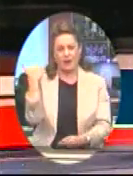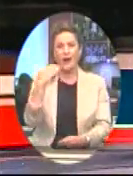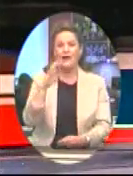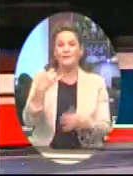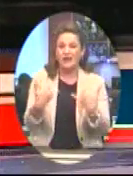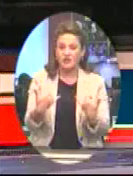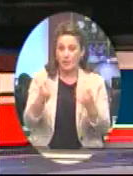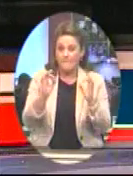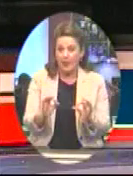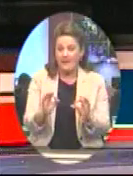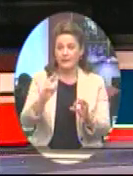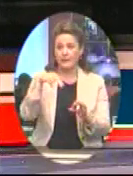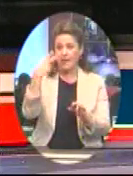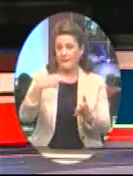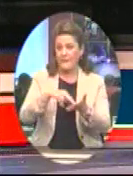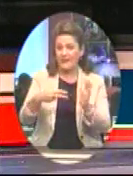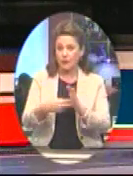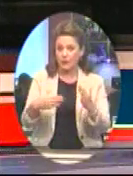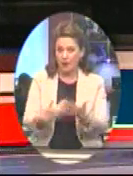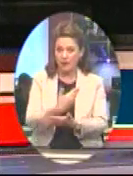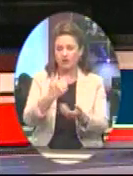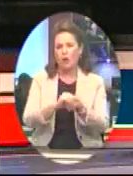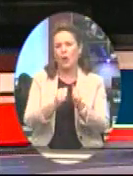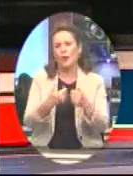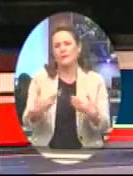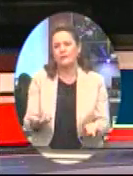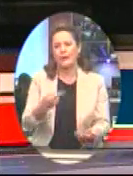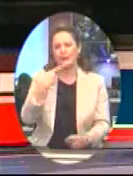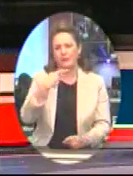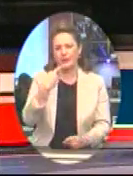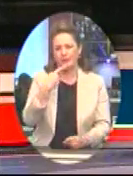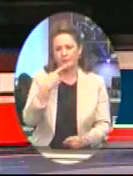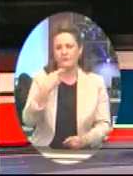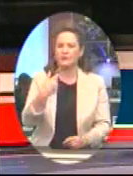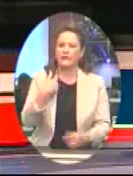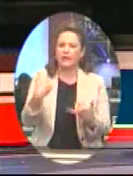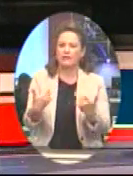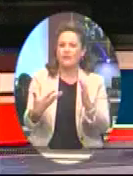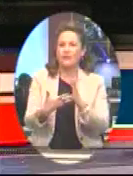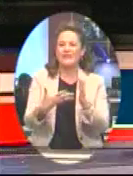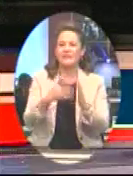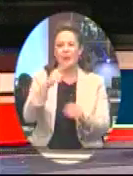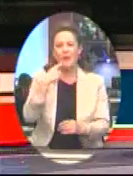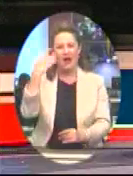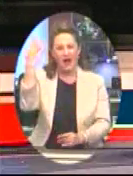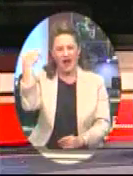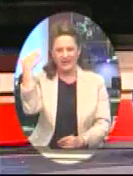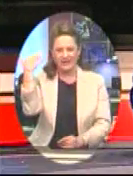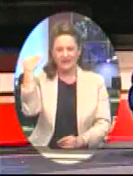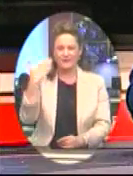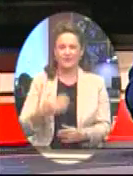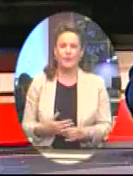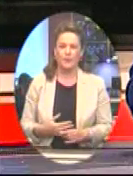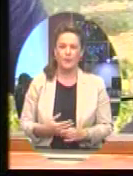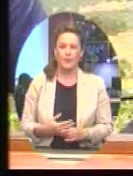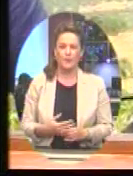באמת תהיה מדיניות חדשה או שמדובר בהצהרות בלבד? ירון אברהם שולף את ההכרזות של ראש הממשלה מהשנתיים